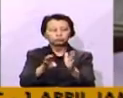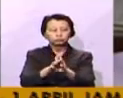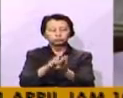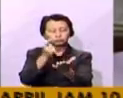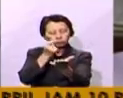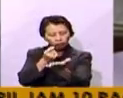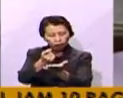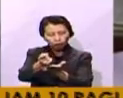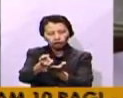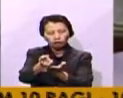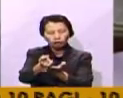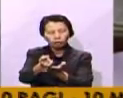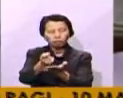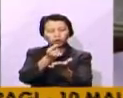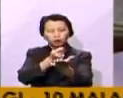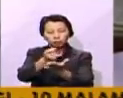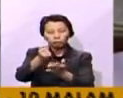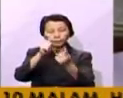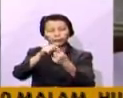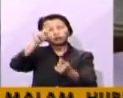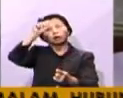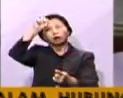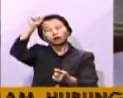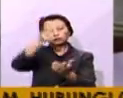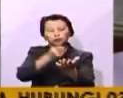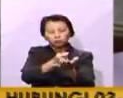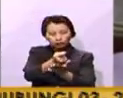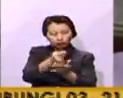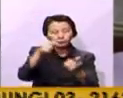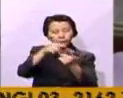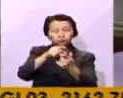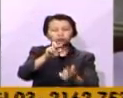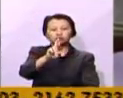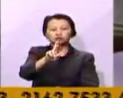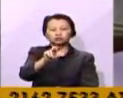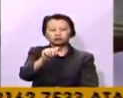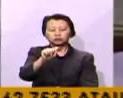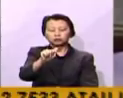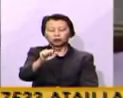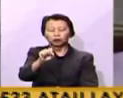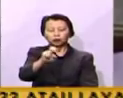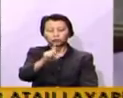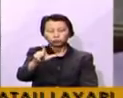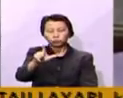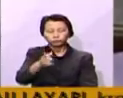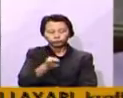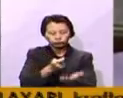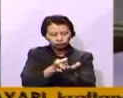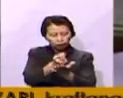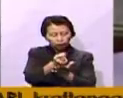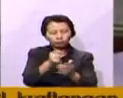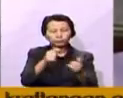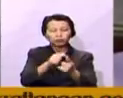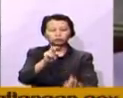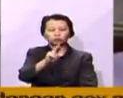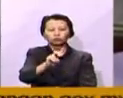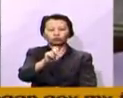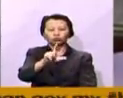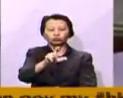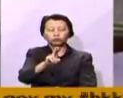taat. Taat pada Allah, taat pada Rasul, taat pada ulil amri di kalangan kamu.